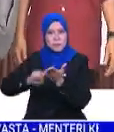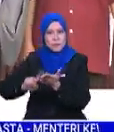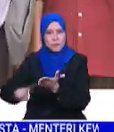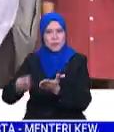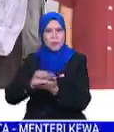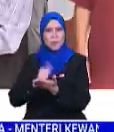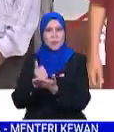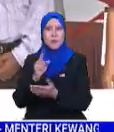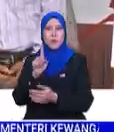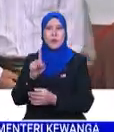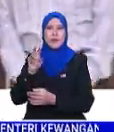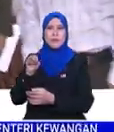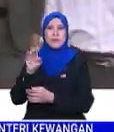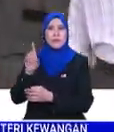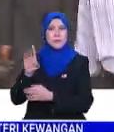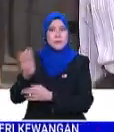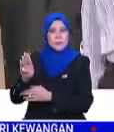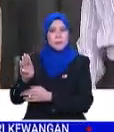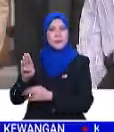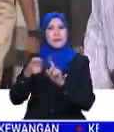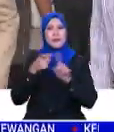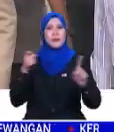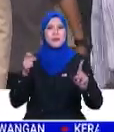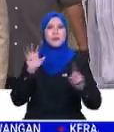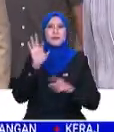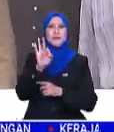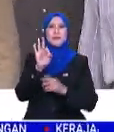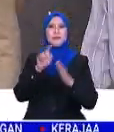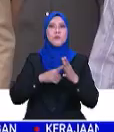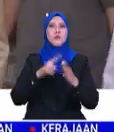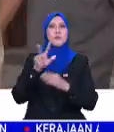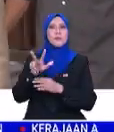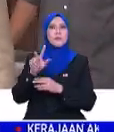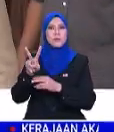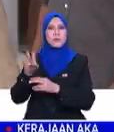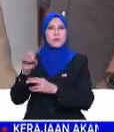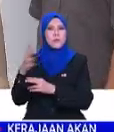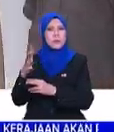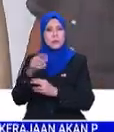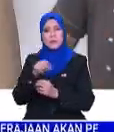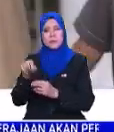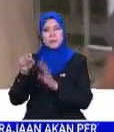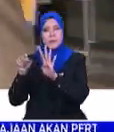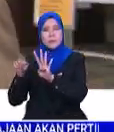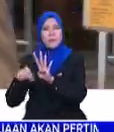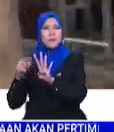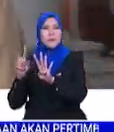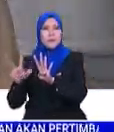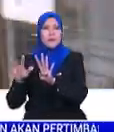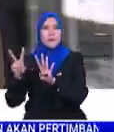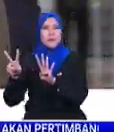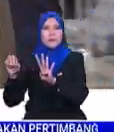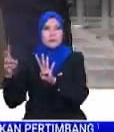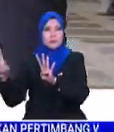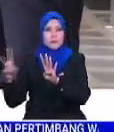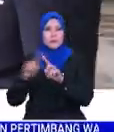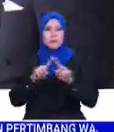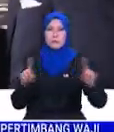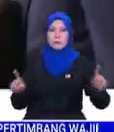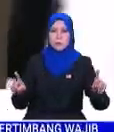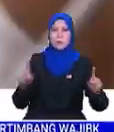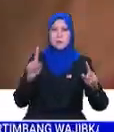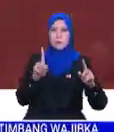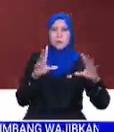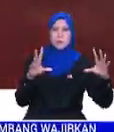audit terhadap 1MDB dari 9 Mac 2015 hingga 4 Mac 2016. Namun, selepas